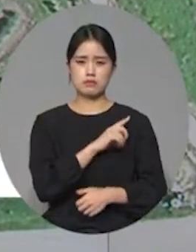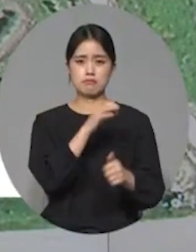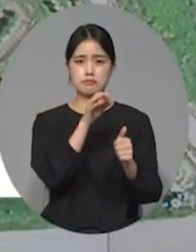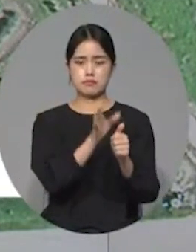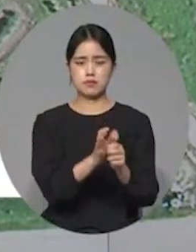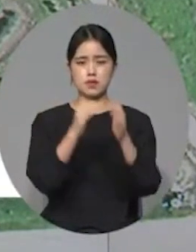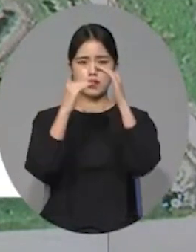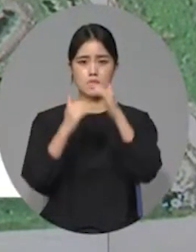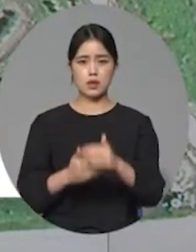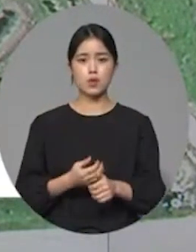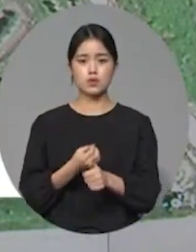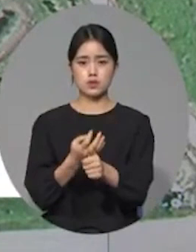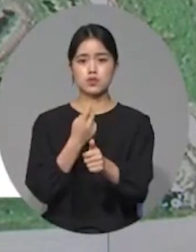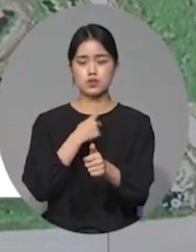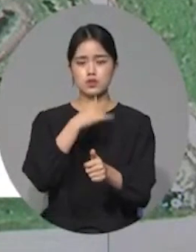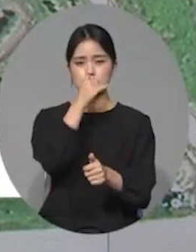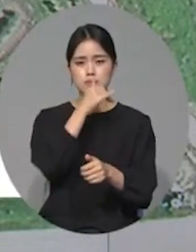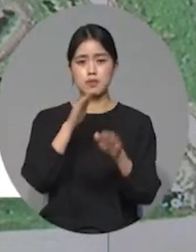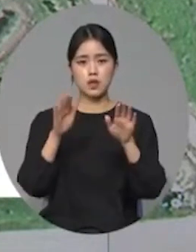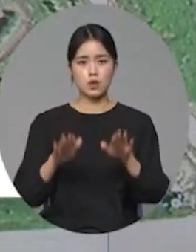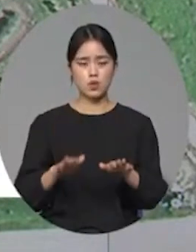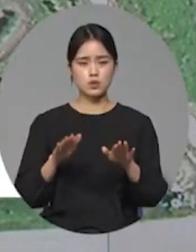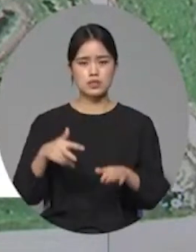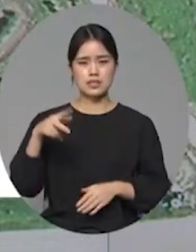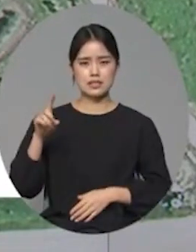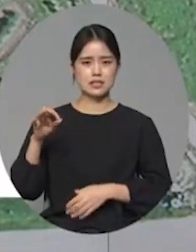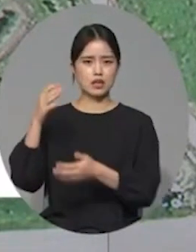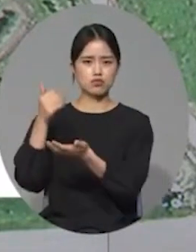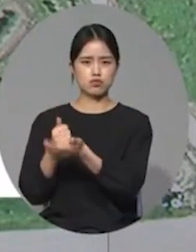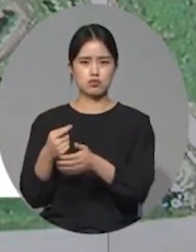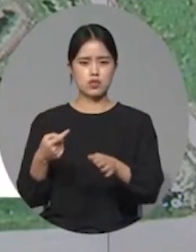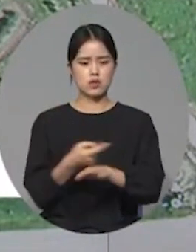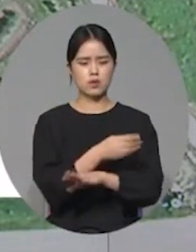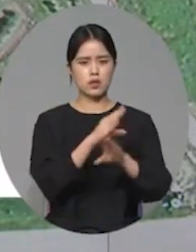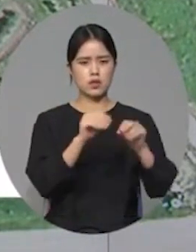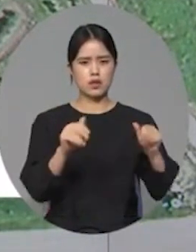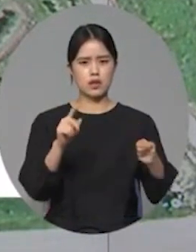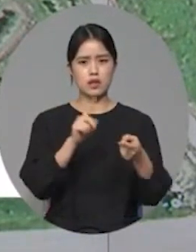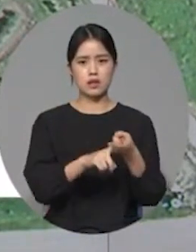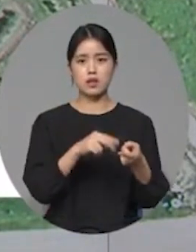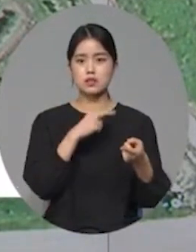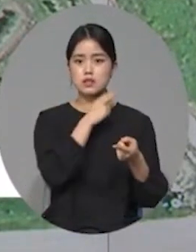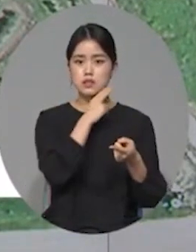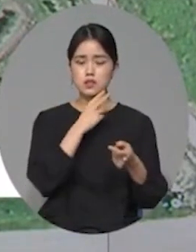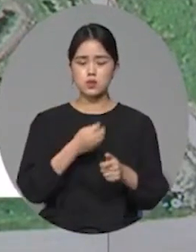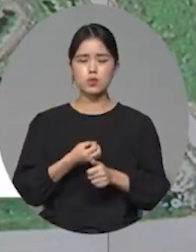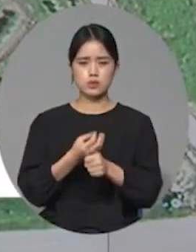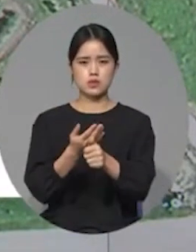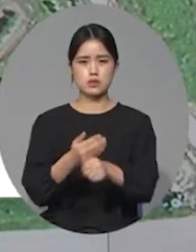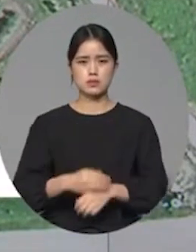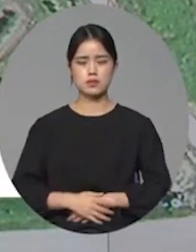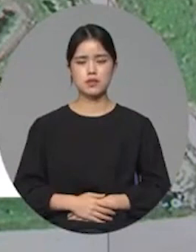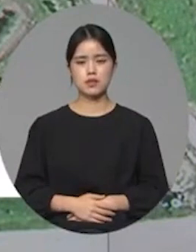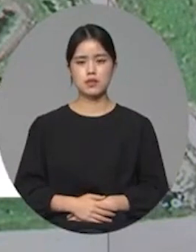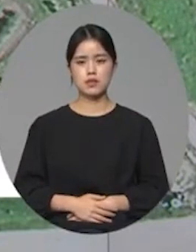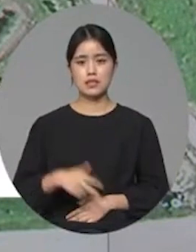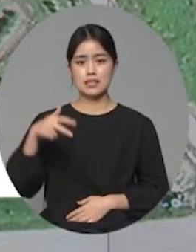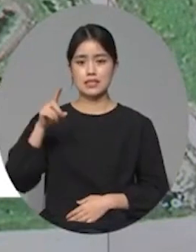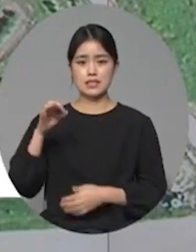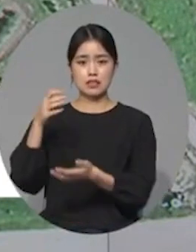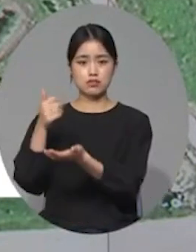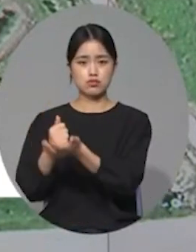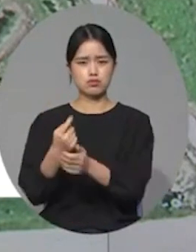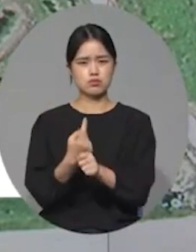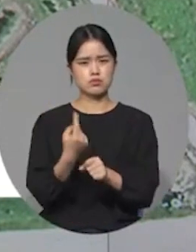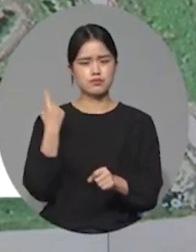정황을 저희가 전해드렸습니다. 자, 오늘은 이 장군수의 또 다른 땅을 둘러싼 의혹을 보도해드리겠습니다. 장군수는